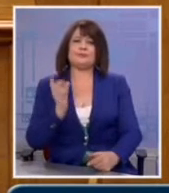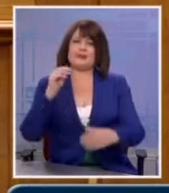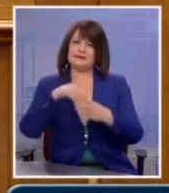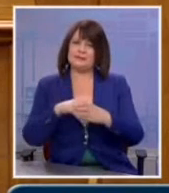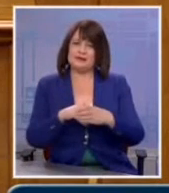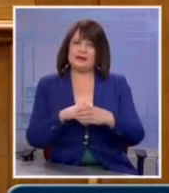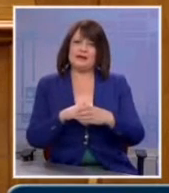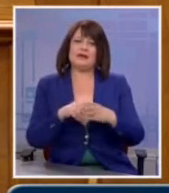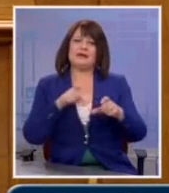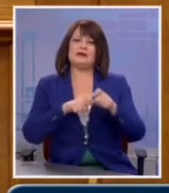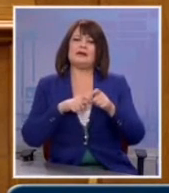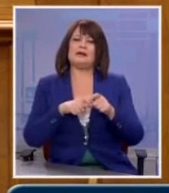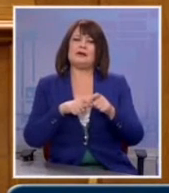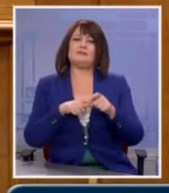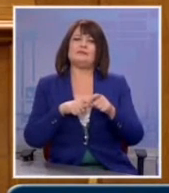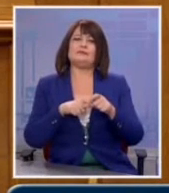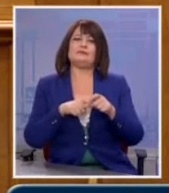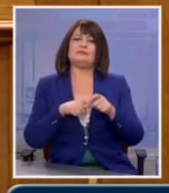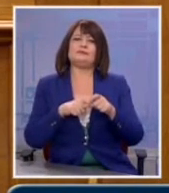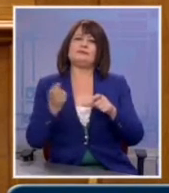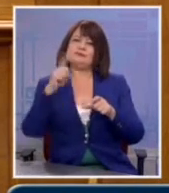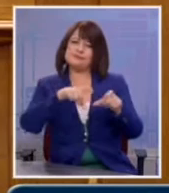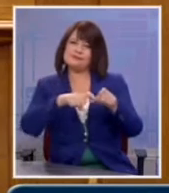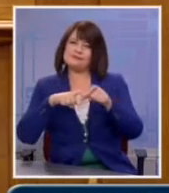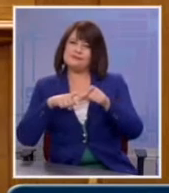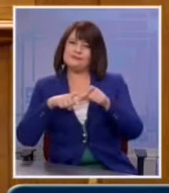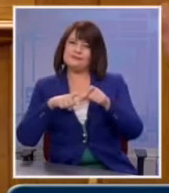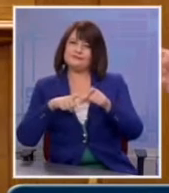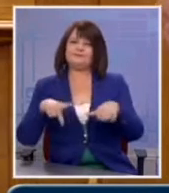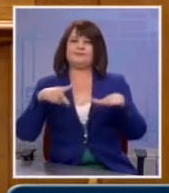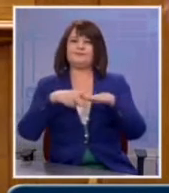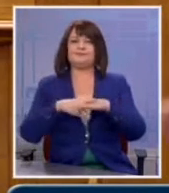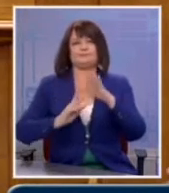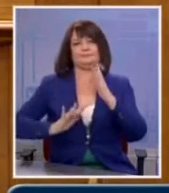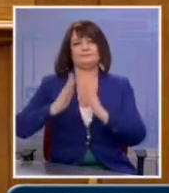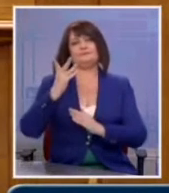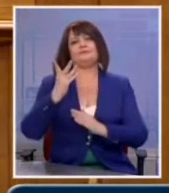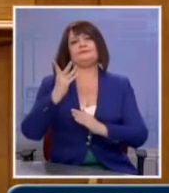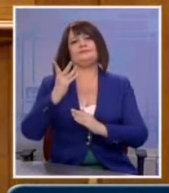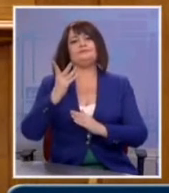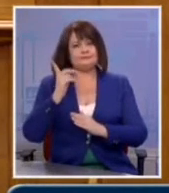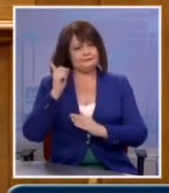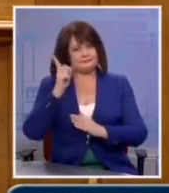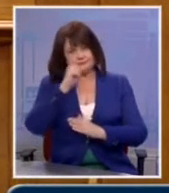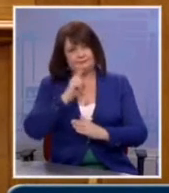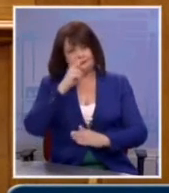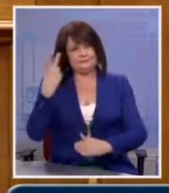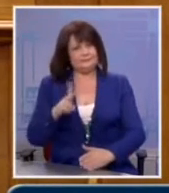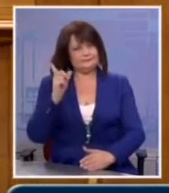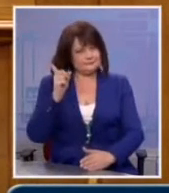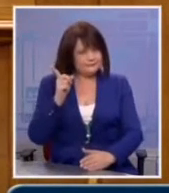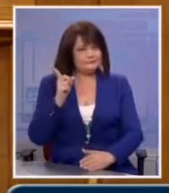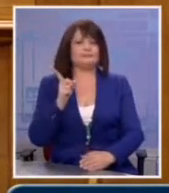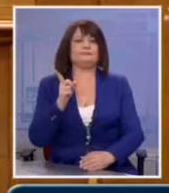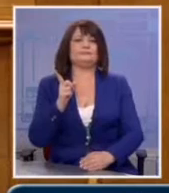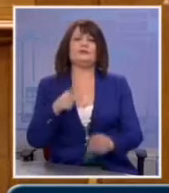συμμετάσχει σε αυτήν την εταιρεία μια θυγατρική της Τράπεζας Ανάπτυξης και Διεθνούς Οικονομικής Συνεργασίας της Ρωσίας,